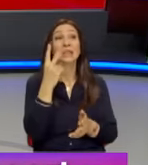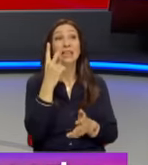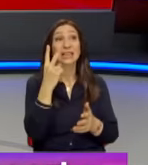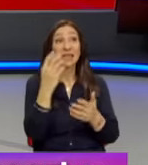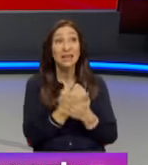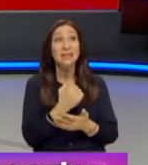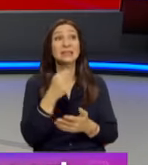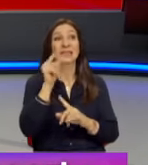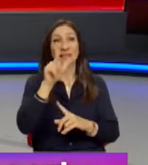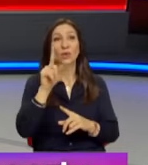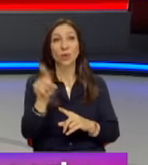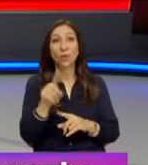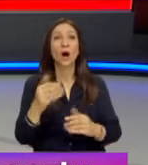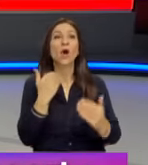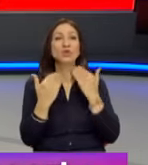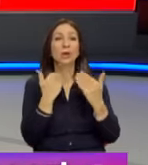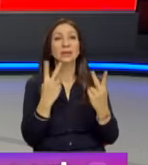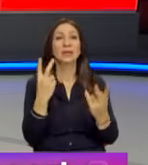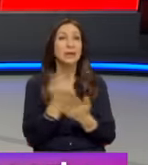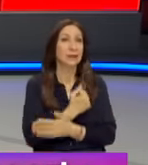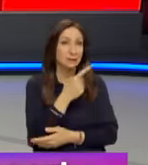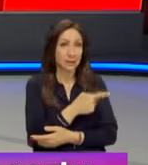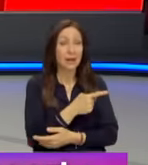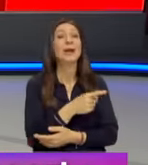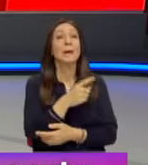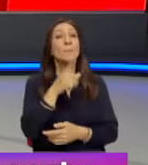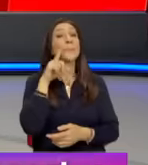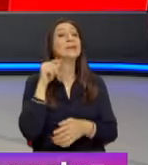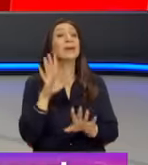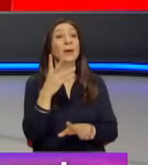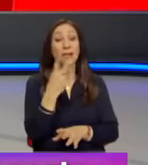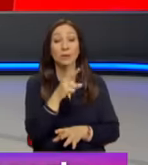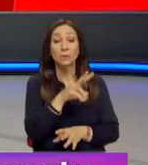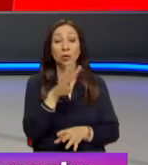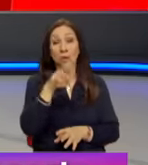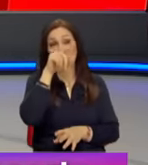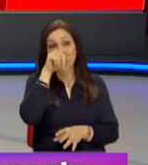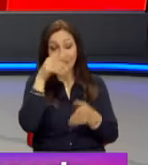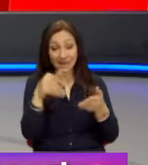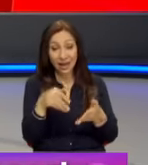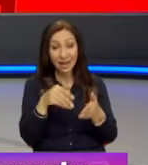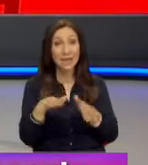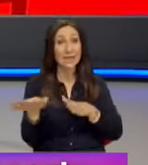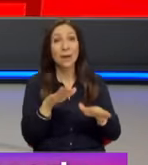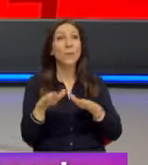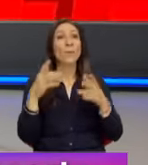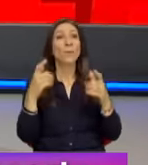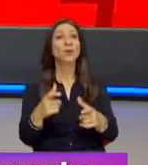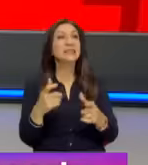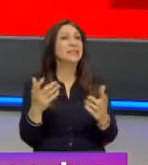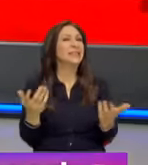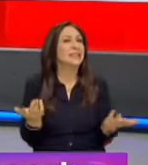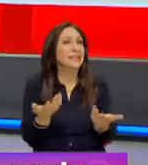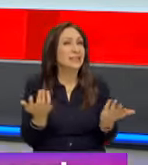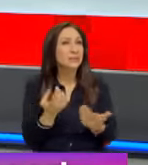kazandı Şanlıurfa ve Yozgat. Peki Mayıs'ta değil ama 2024 Mart'ında deprem bölgesi